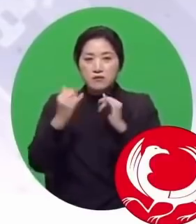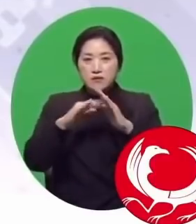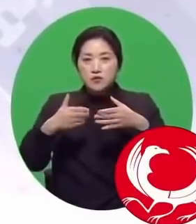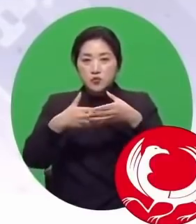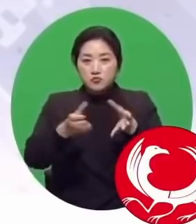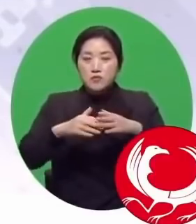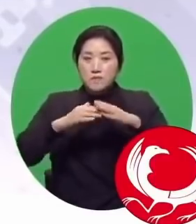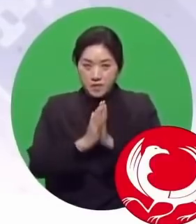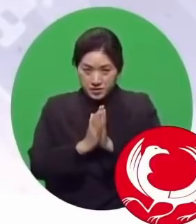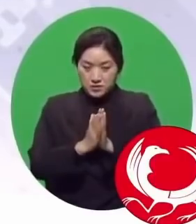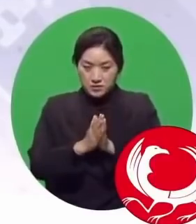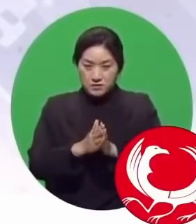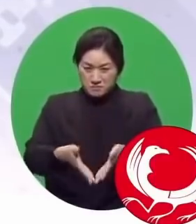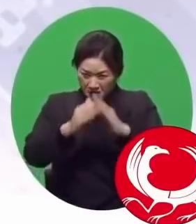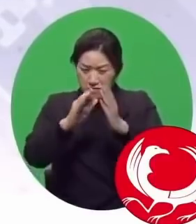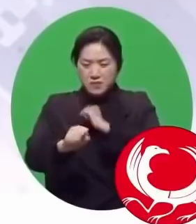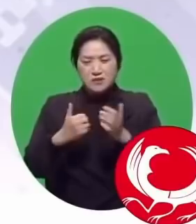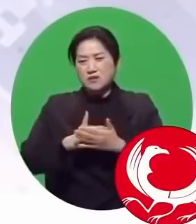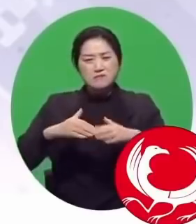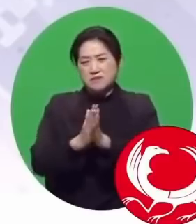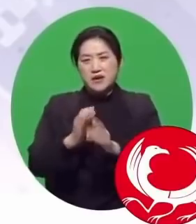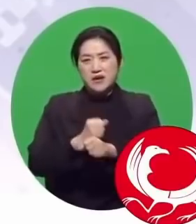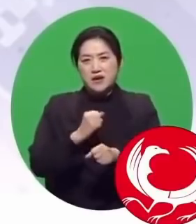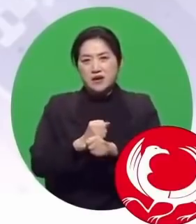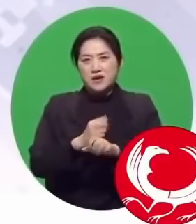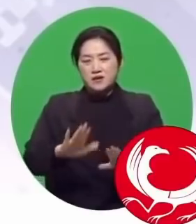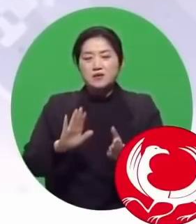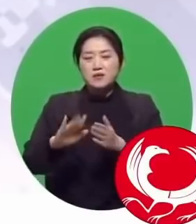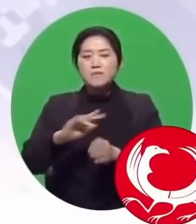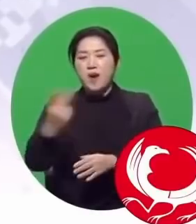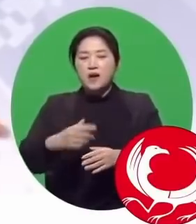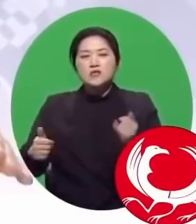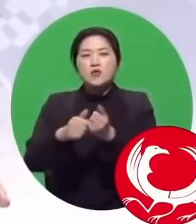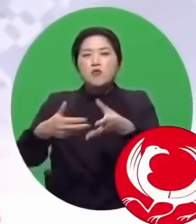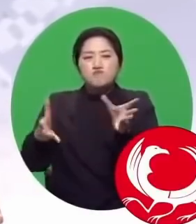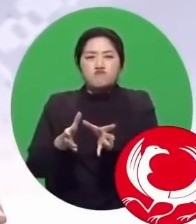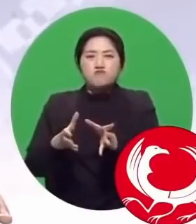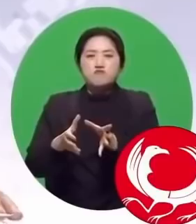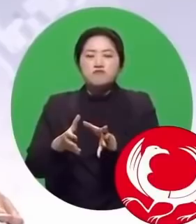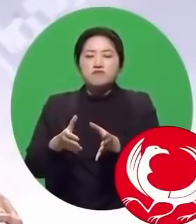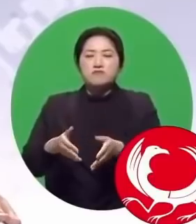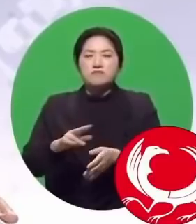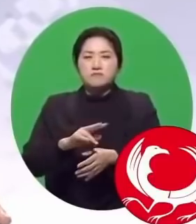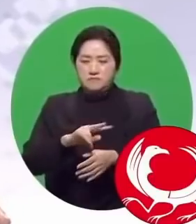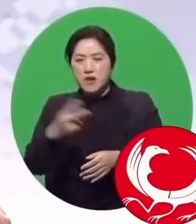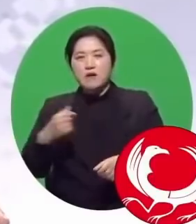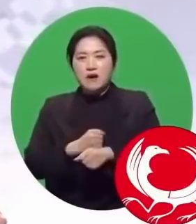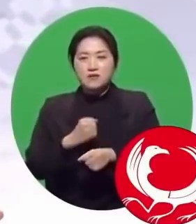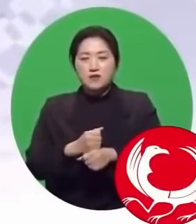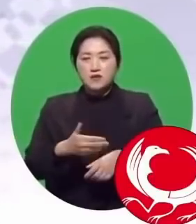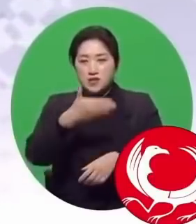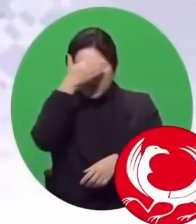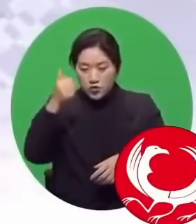제가 옛날에 생기자마자 주장하고 그걸 결혼부로 바꿔야 된다. 그래서 청년들 또 여성들의 결혼을